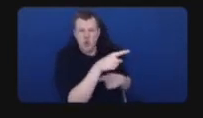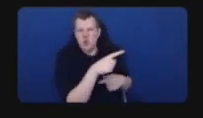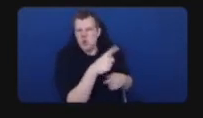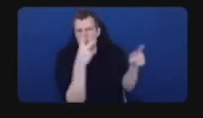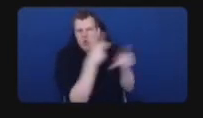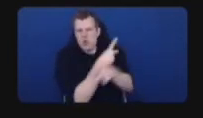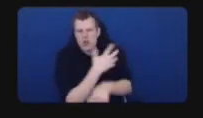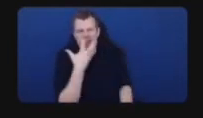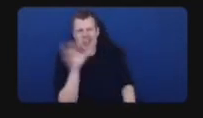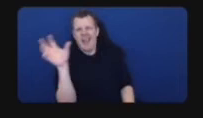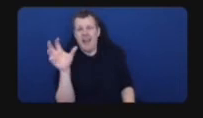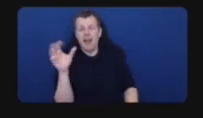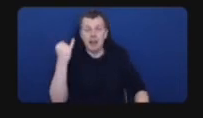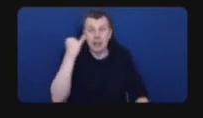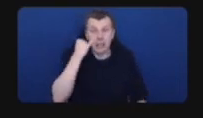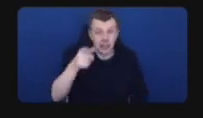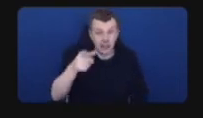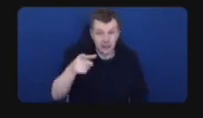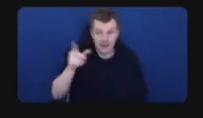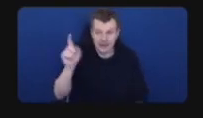点到下午四点。